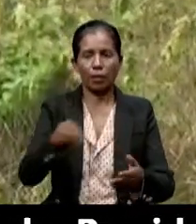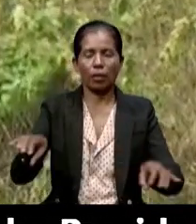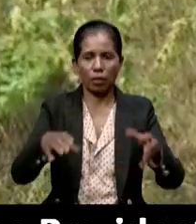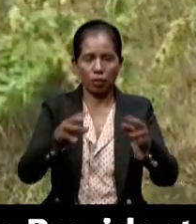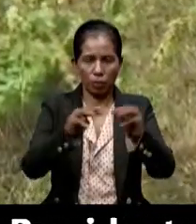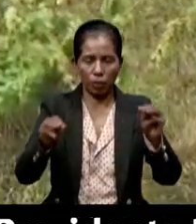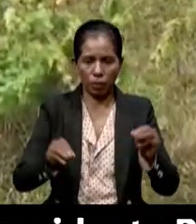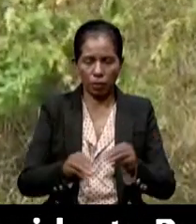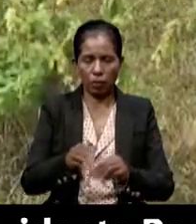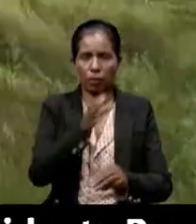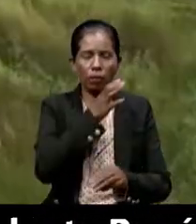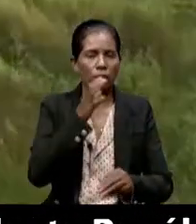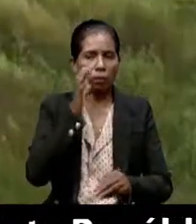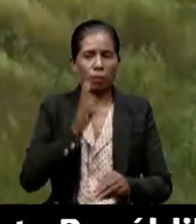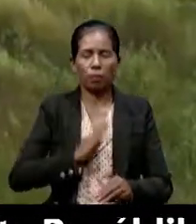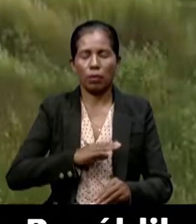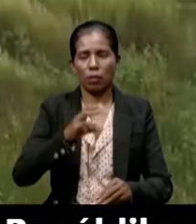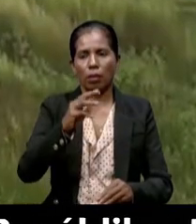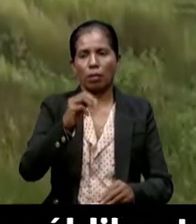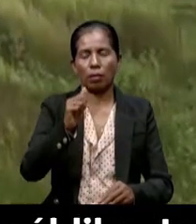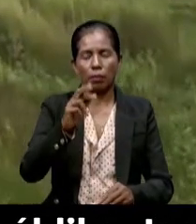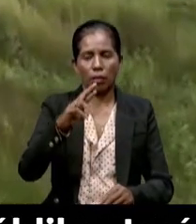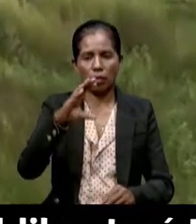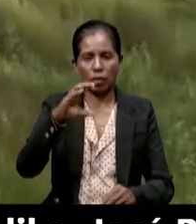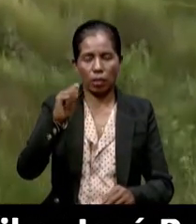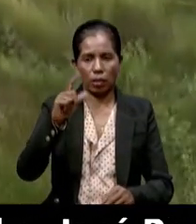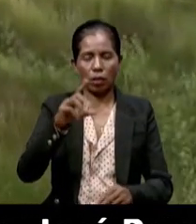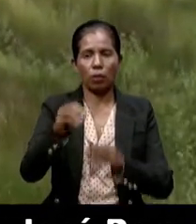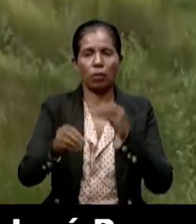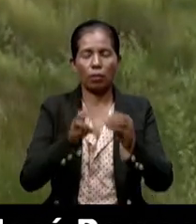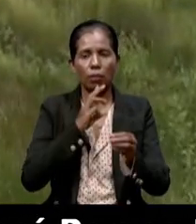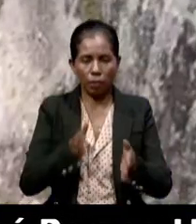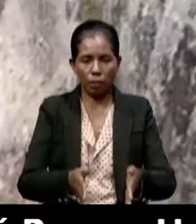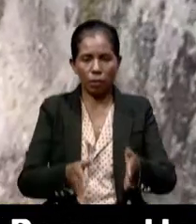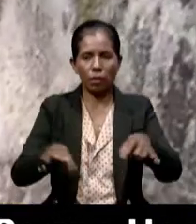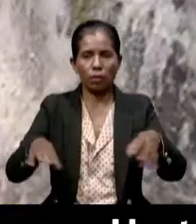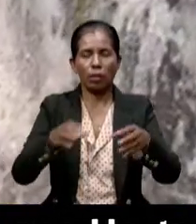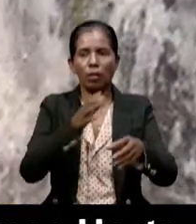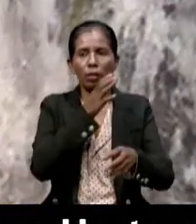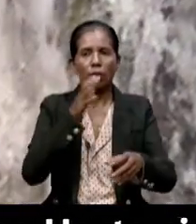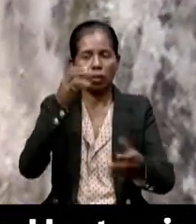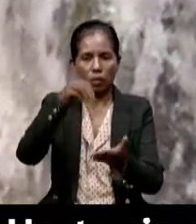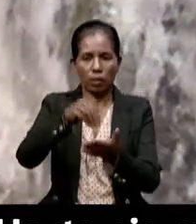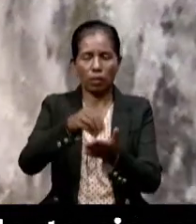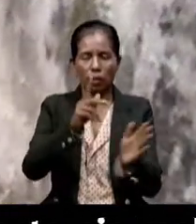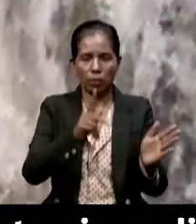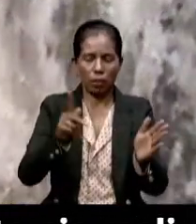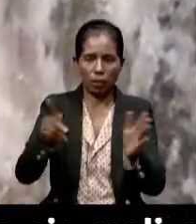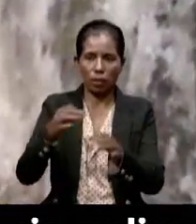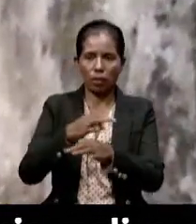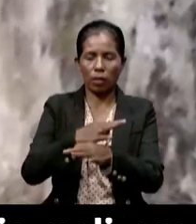servisu municipal agrikultura Bokau Marsal Simene sateteng kono ba irigasaun servisu municipal agrikultura tau ona iha planu hodi